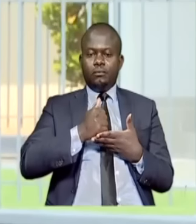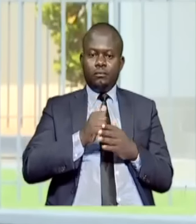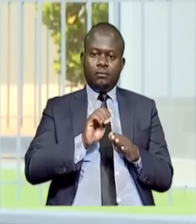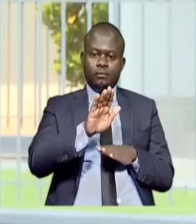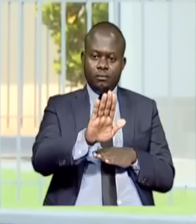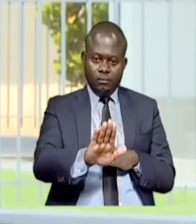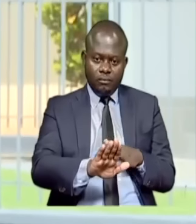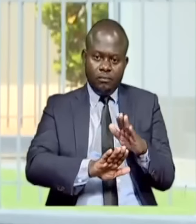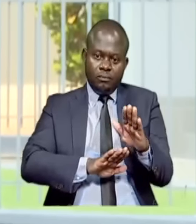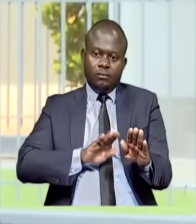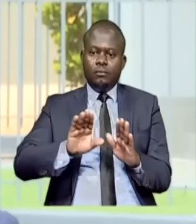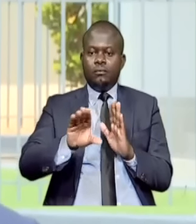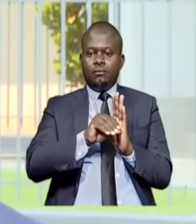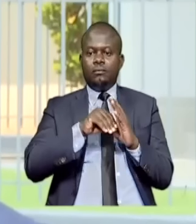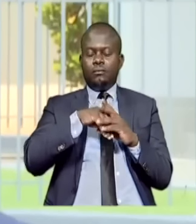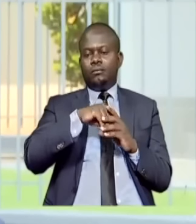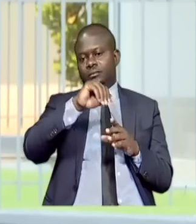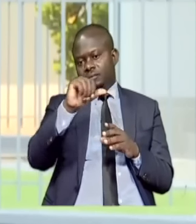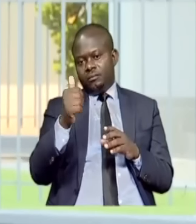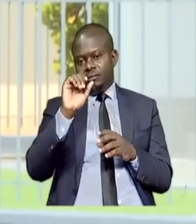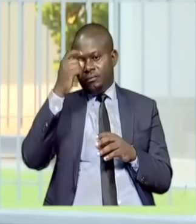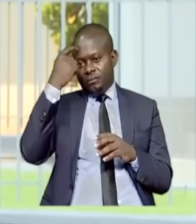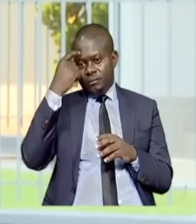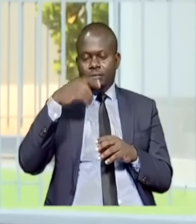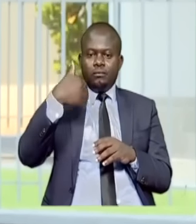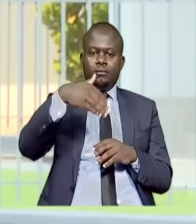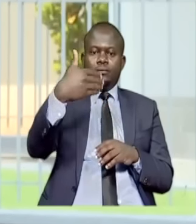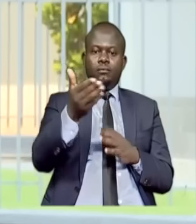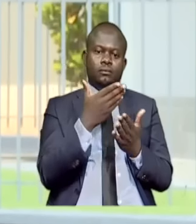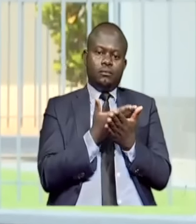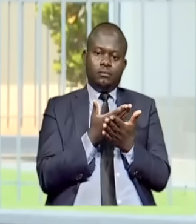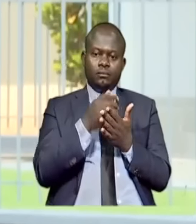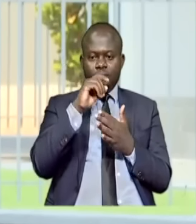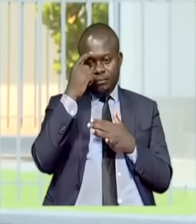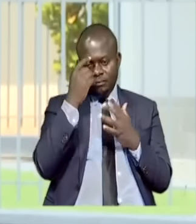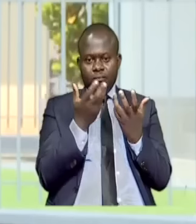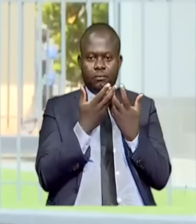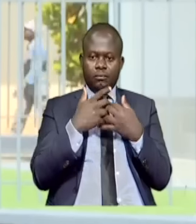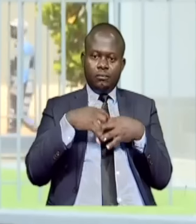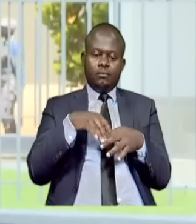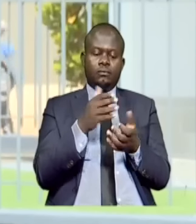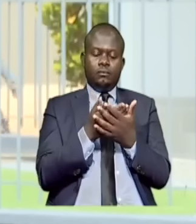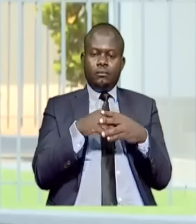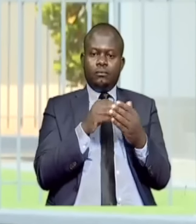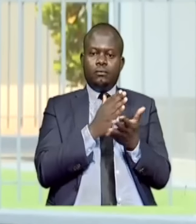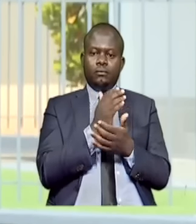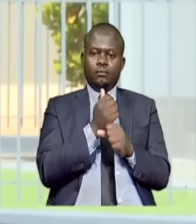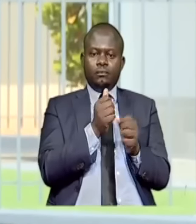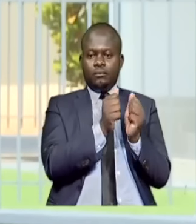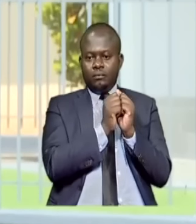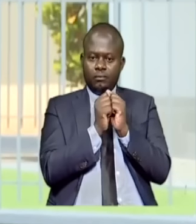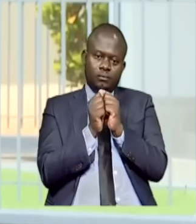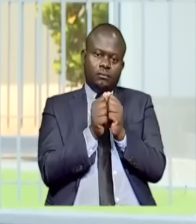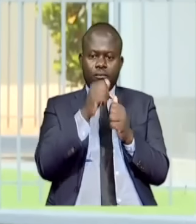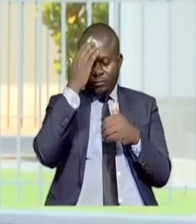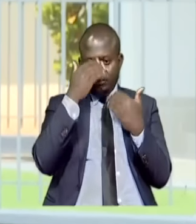ikirenge mucyo guverinoma ihora idusaba, guverinoma y'ubumwe idusaba mu by'ukuri gukorera hamwe tukabumwe